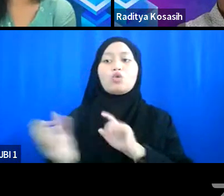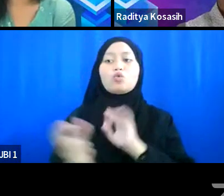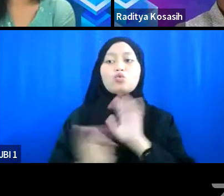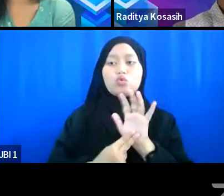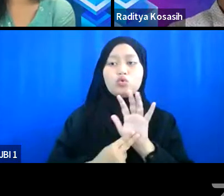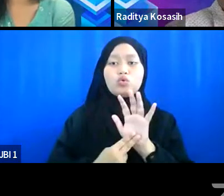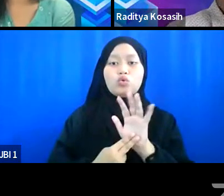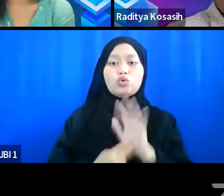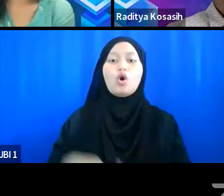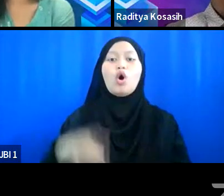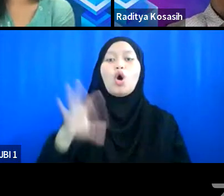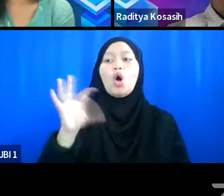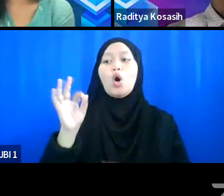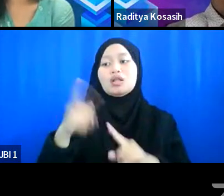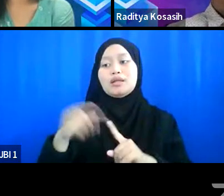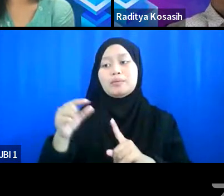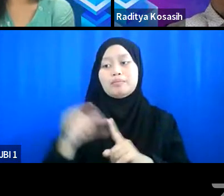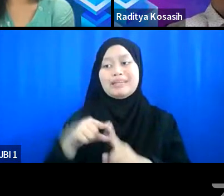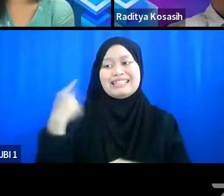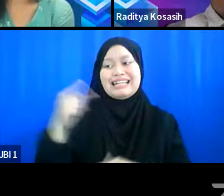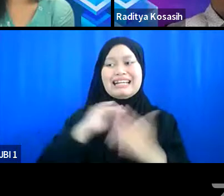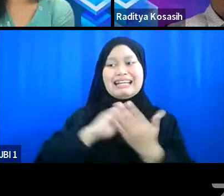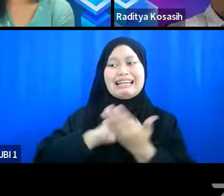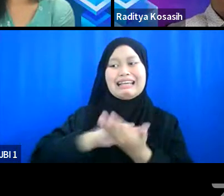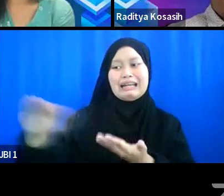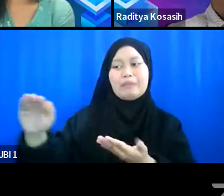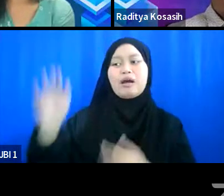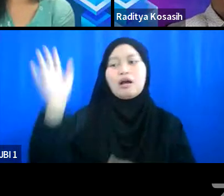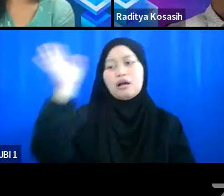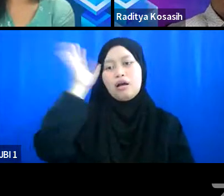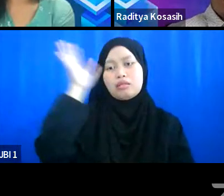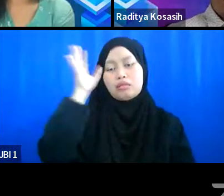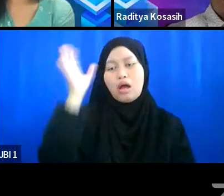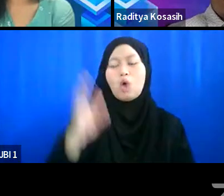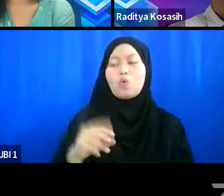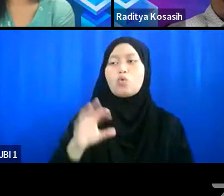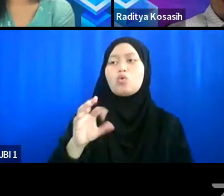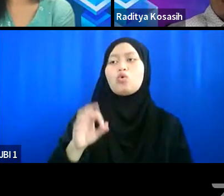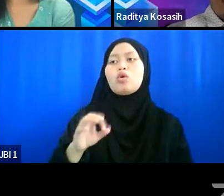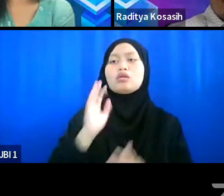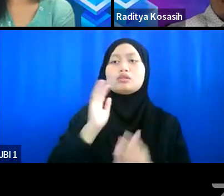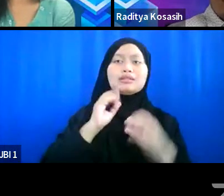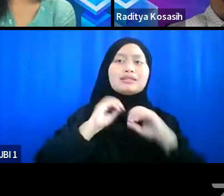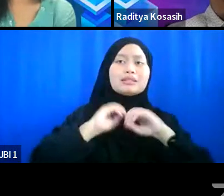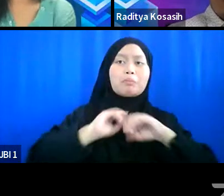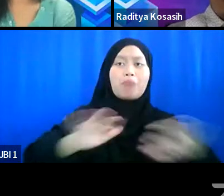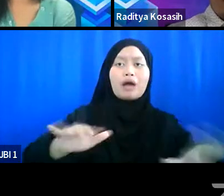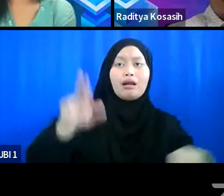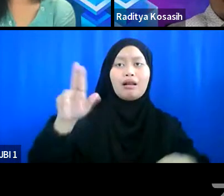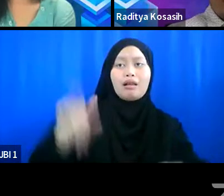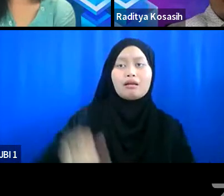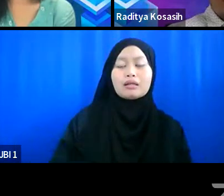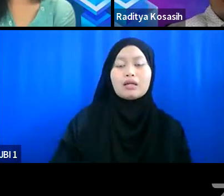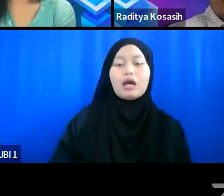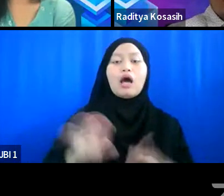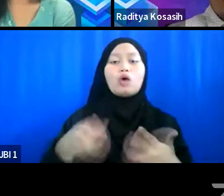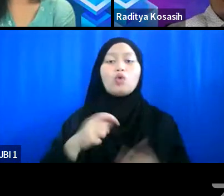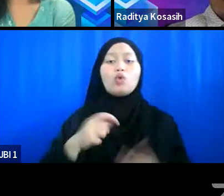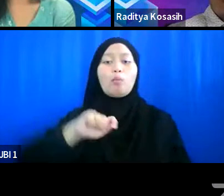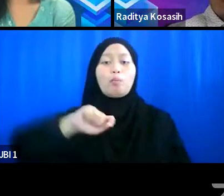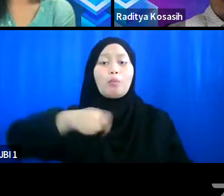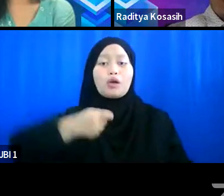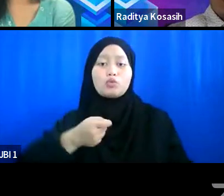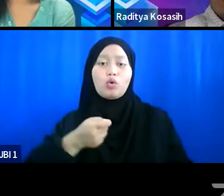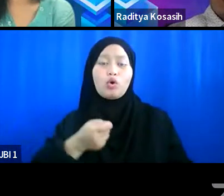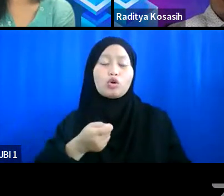BTP sering dikirimkan habis itu mereka enggak tahu berdasarkan dengan sebatang lagi atau passwordnya itu burger